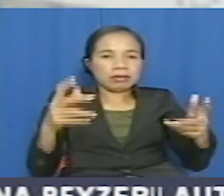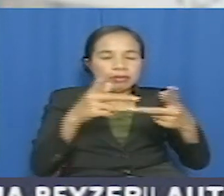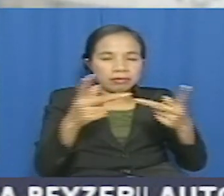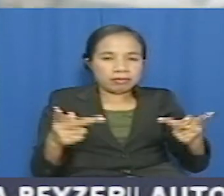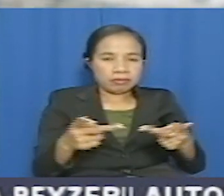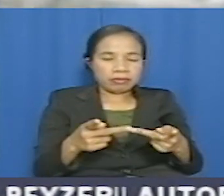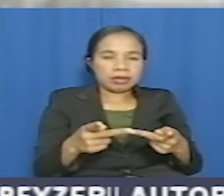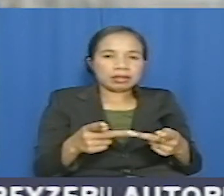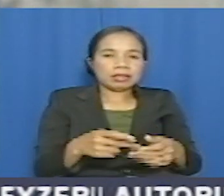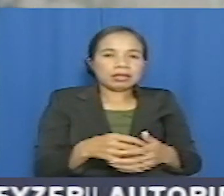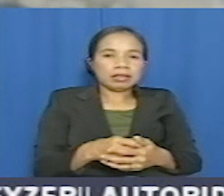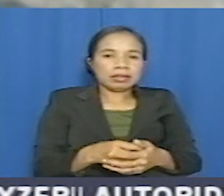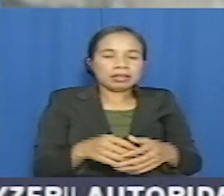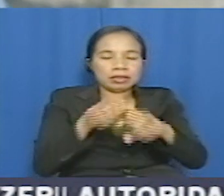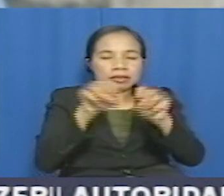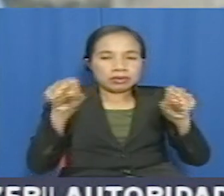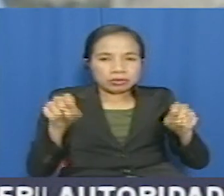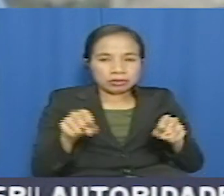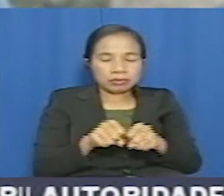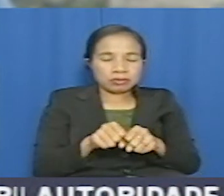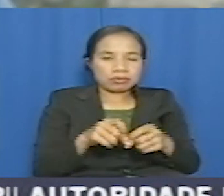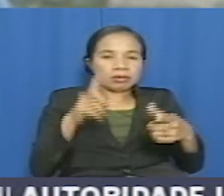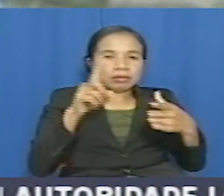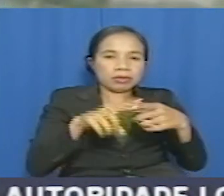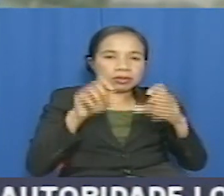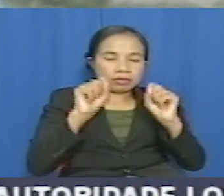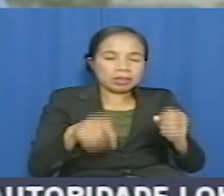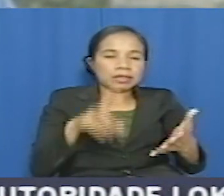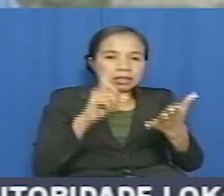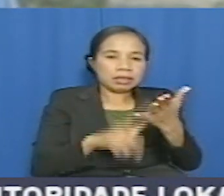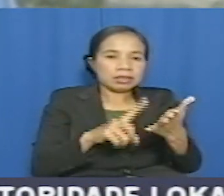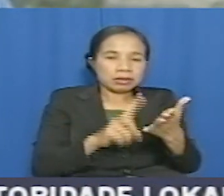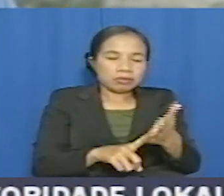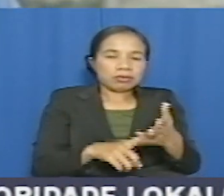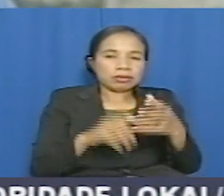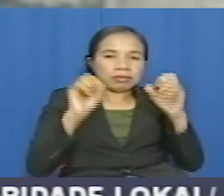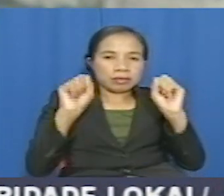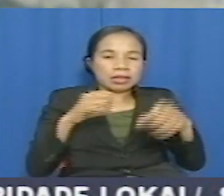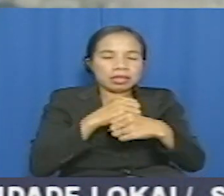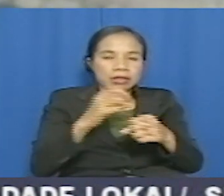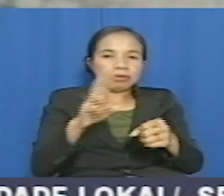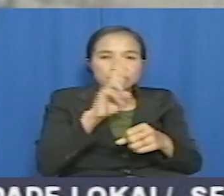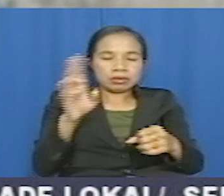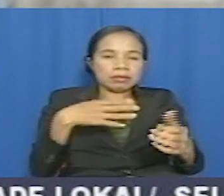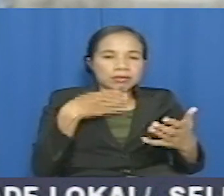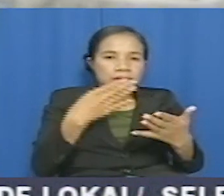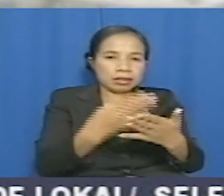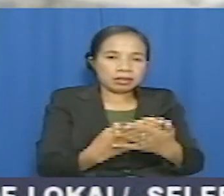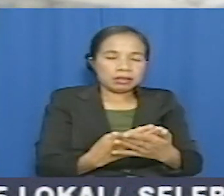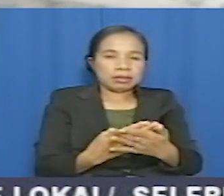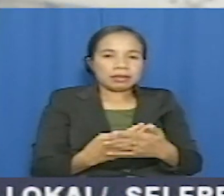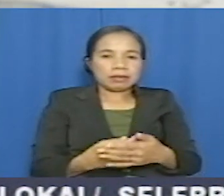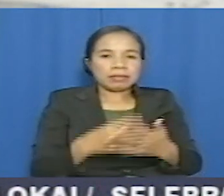existe iha suku repere e depois bele hole diskuti hode bele halo zestang ide ne bemak diak ba